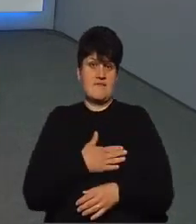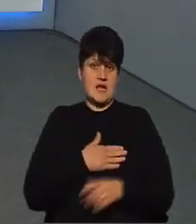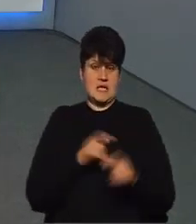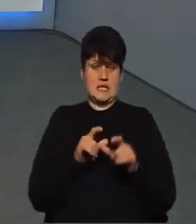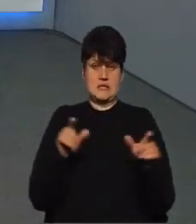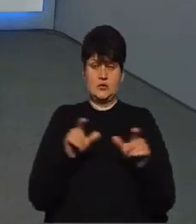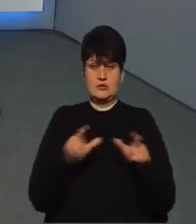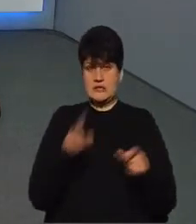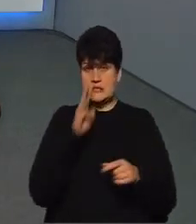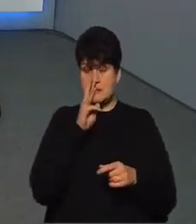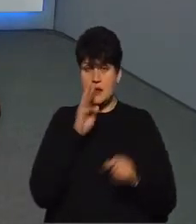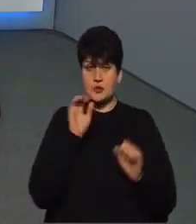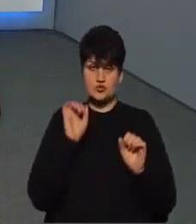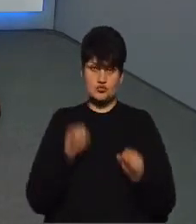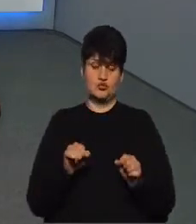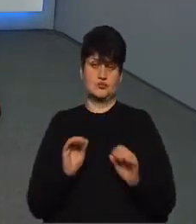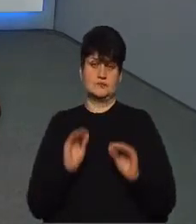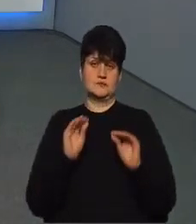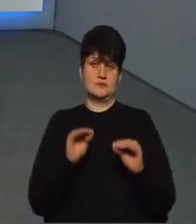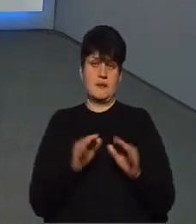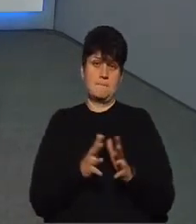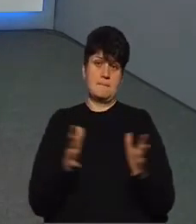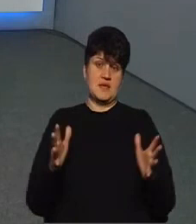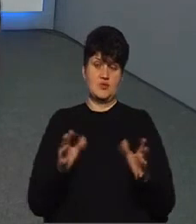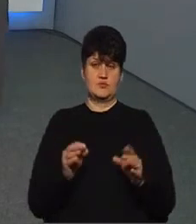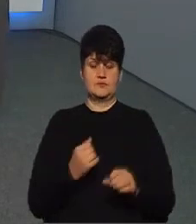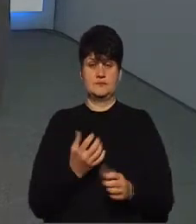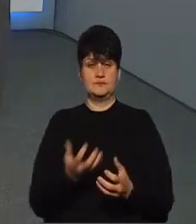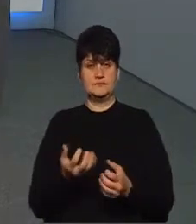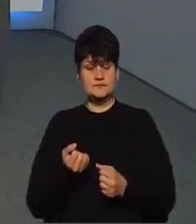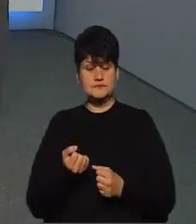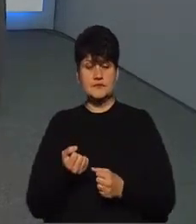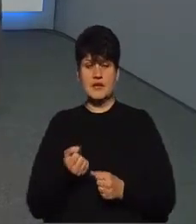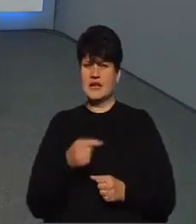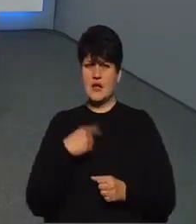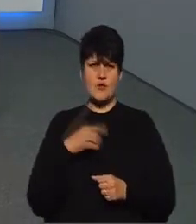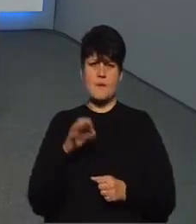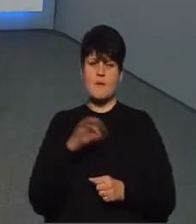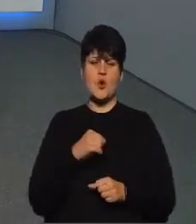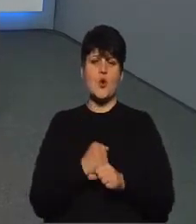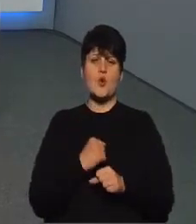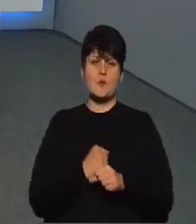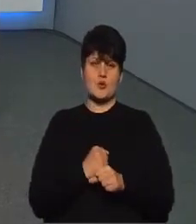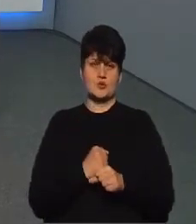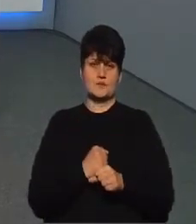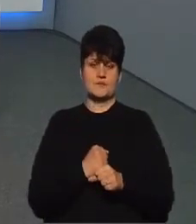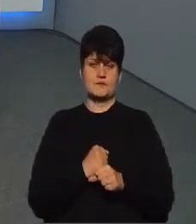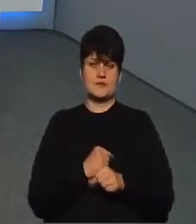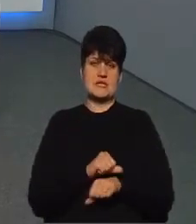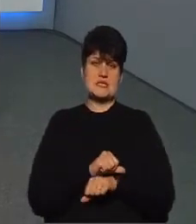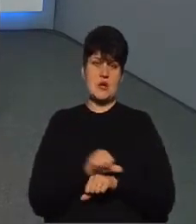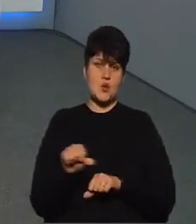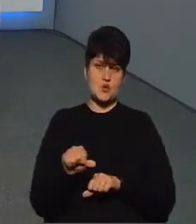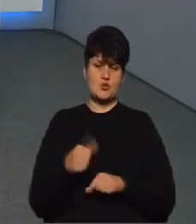можна встановлювати, більше регулювати. Вже ми не говоримо про роботу за кордоном, тобто у нас дуже